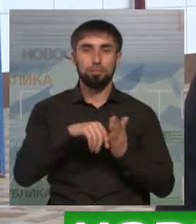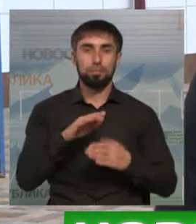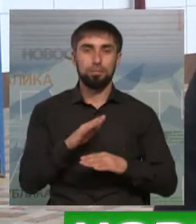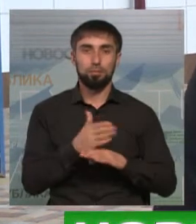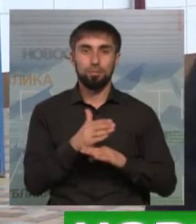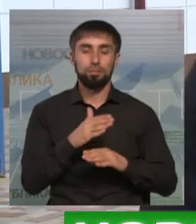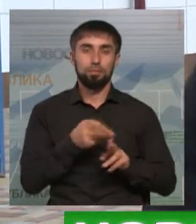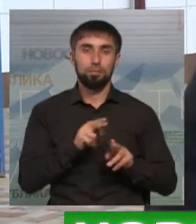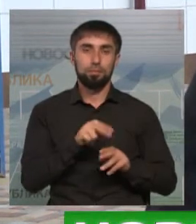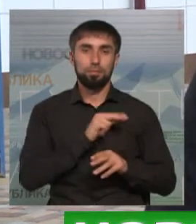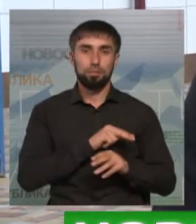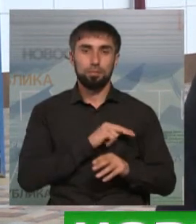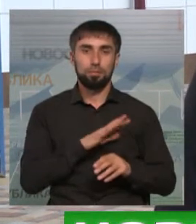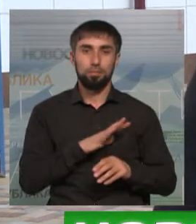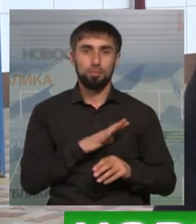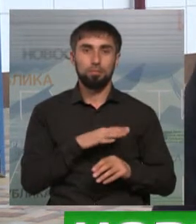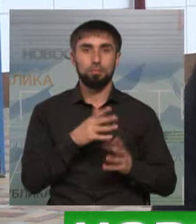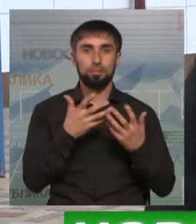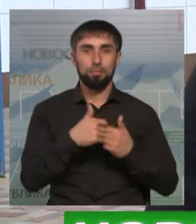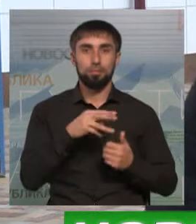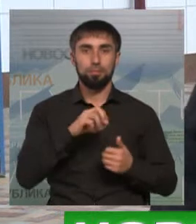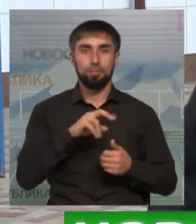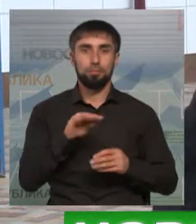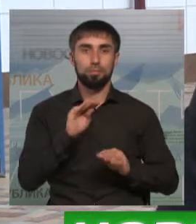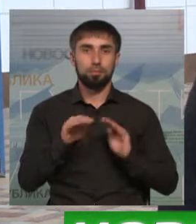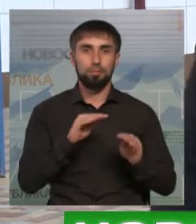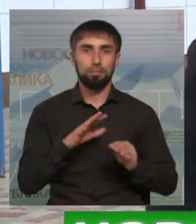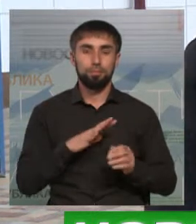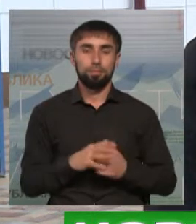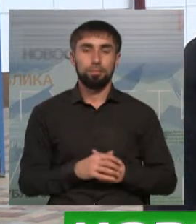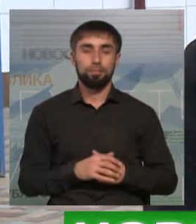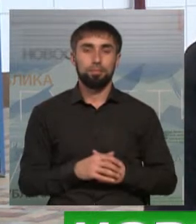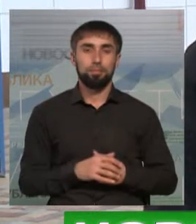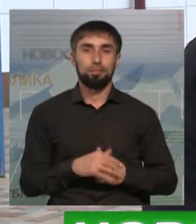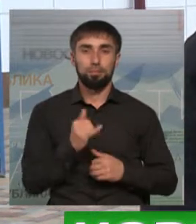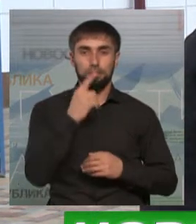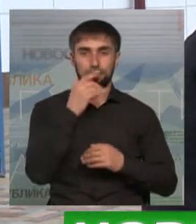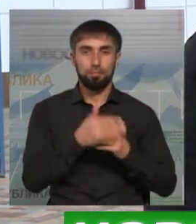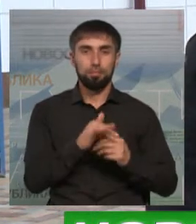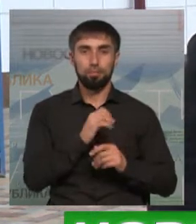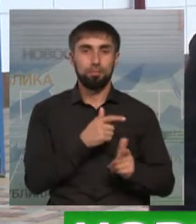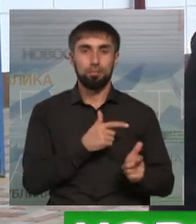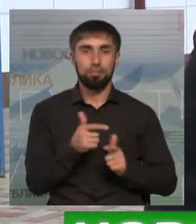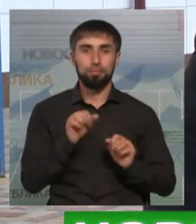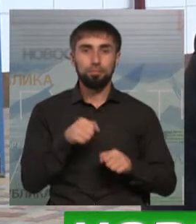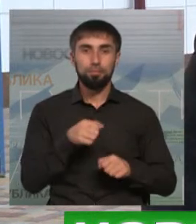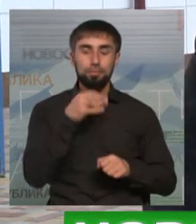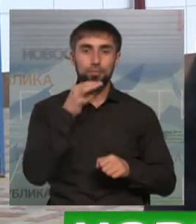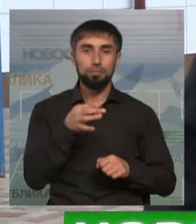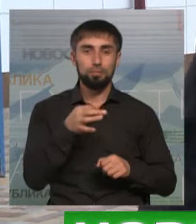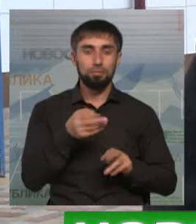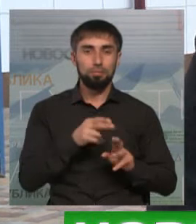хождят. Оборудование, мебель, рихамхатица, хамаш аукте, почти есть студент, то можно